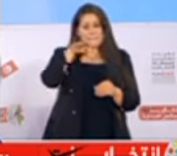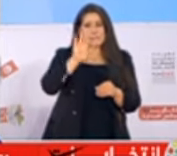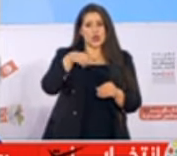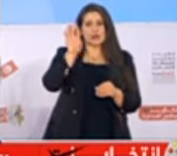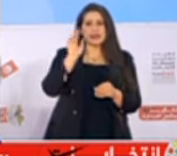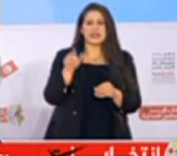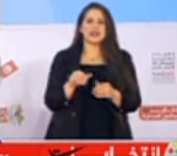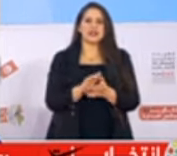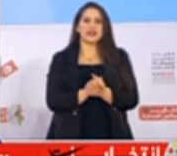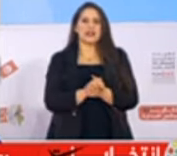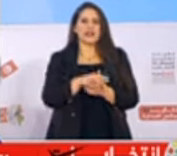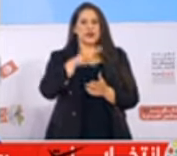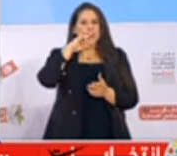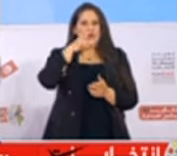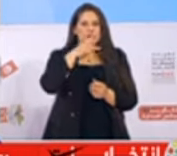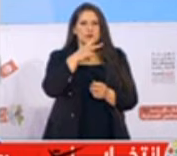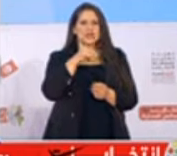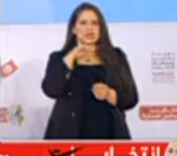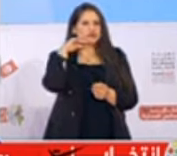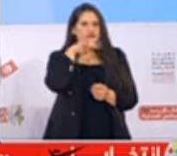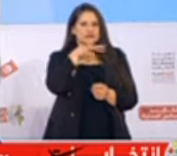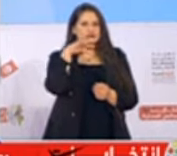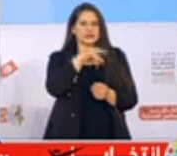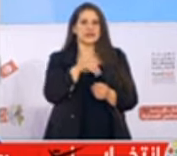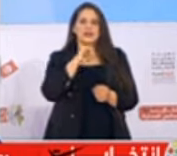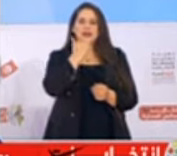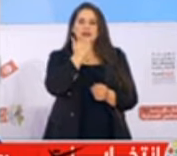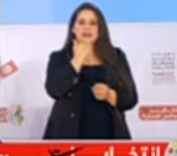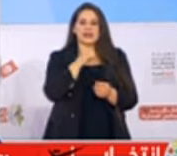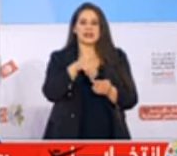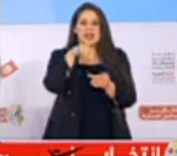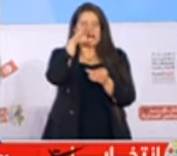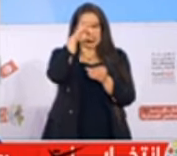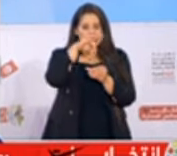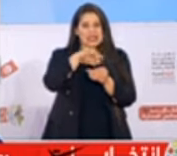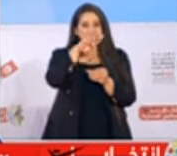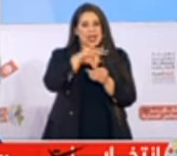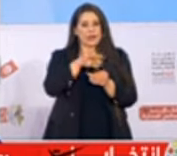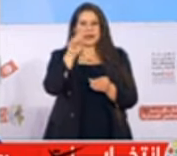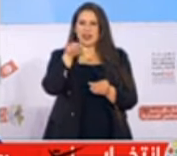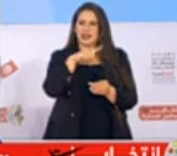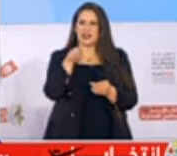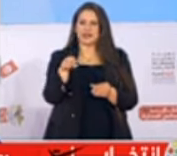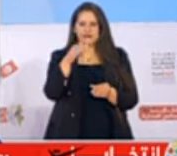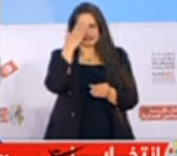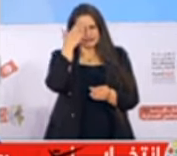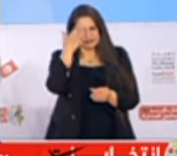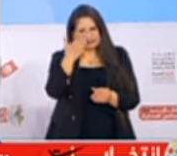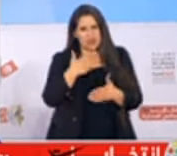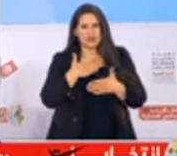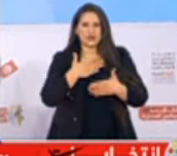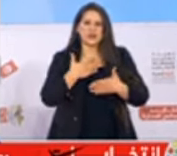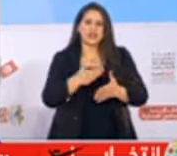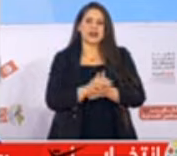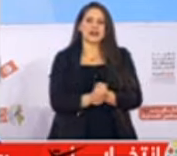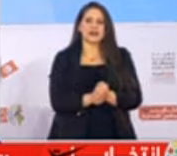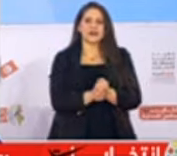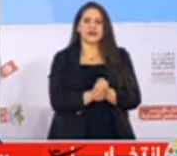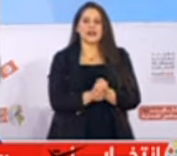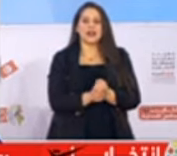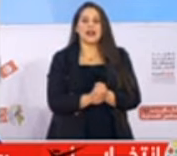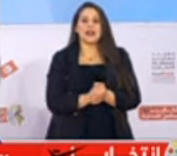سبهم، قذفهم، هذا الكل ممنوع. هذه الكل جرائم انتخابية ما تشرفش. وبطبيعة الحال الهيئة معناها تعمل على